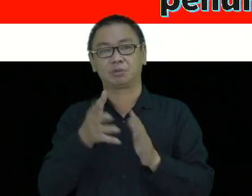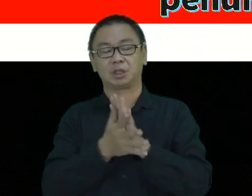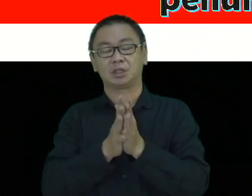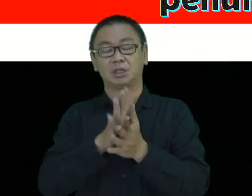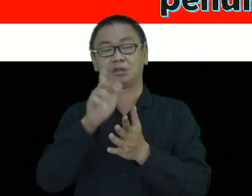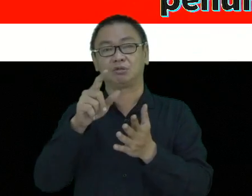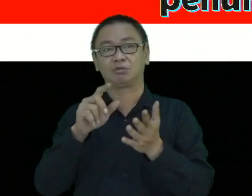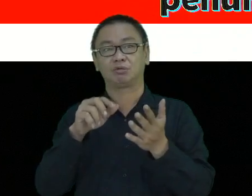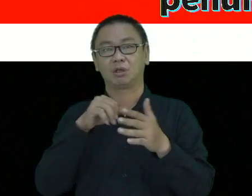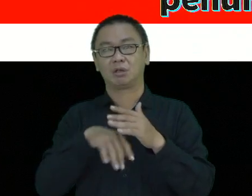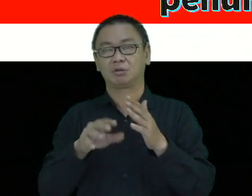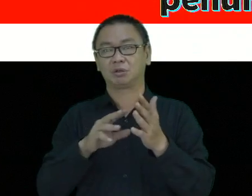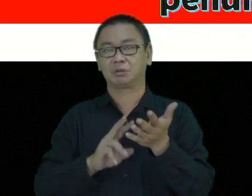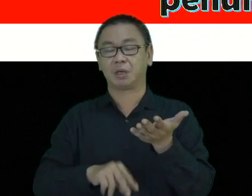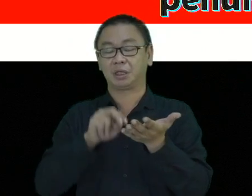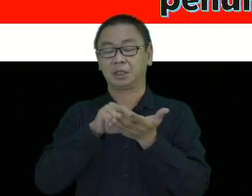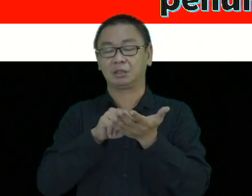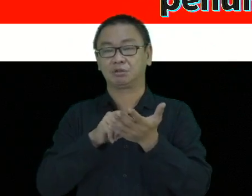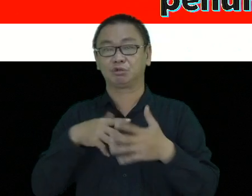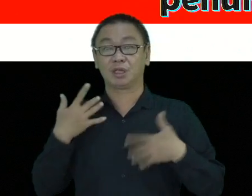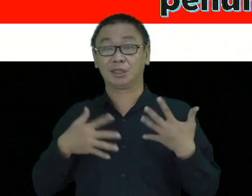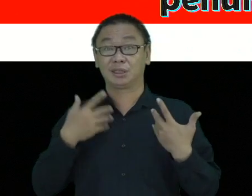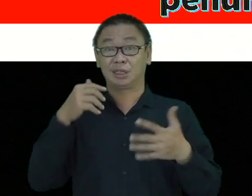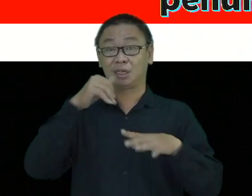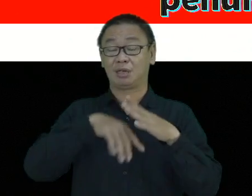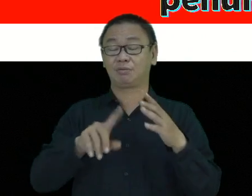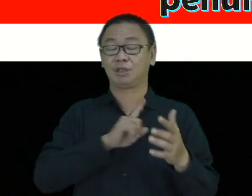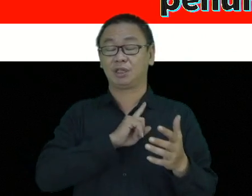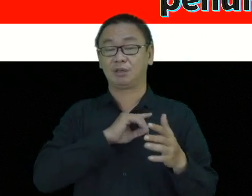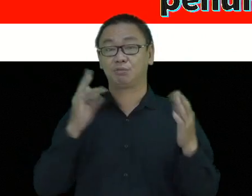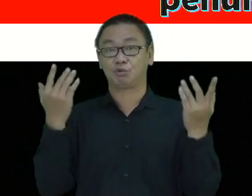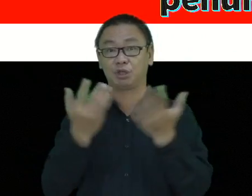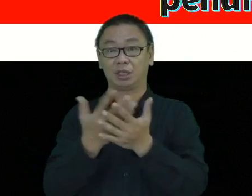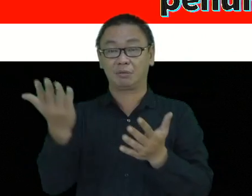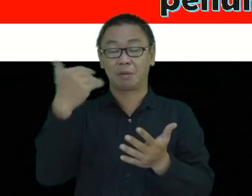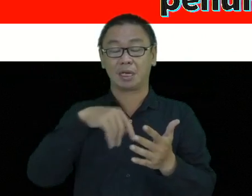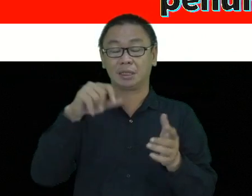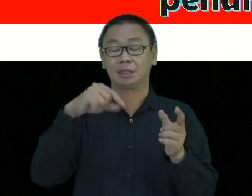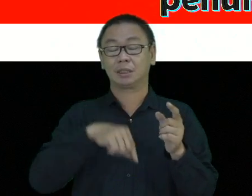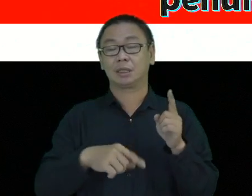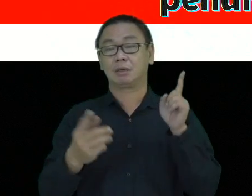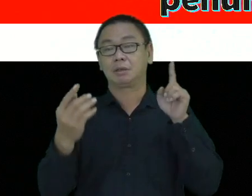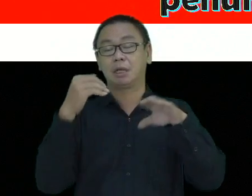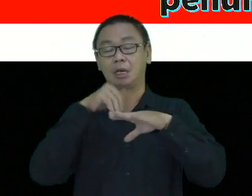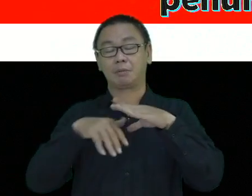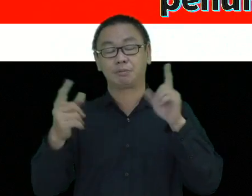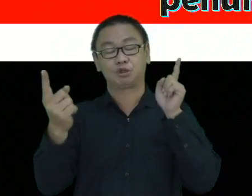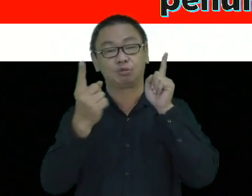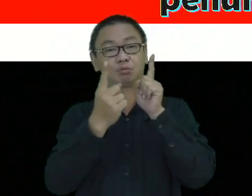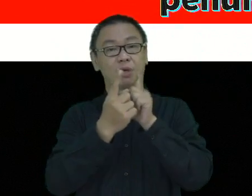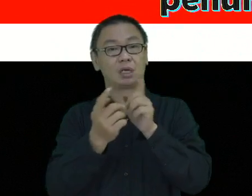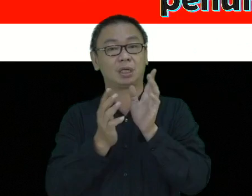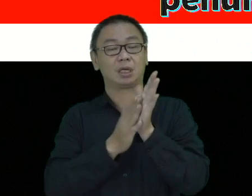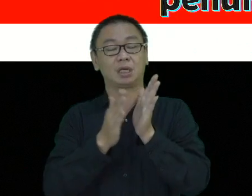kebangkitannya. Sukacita di dalam diri para murid kembali di dalam perjumpaan mereka dengan Tuhan Yesus di